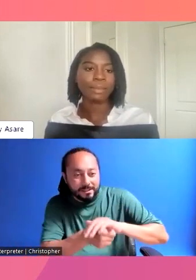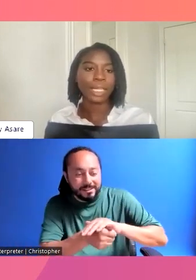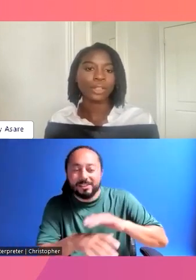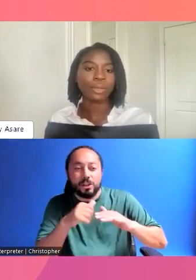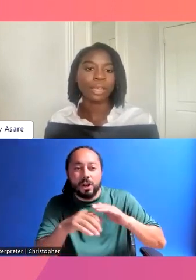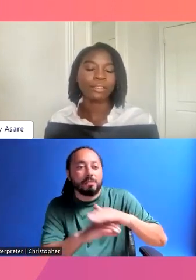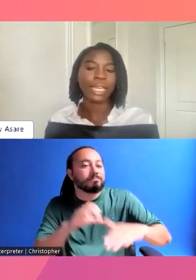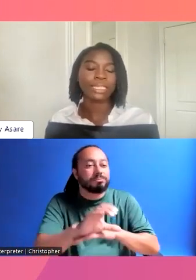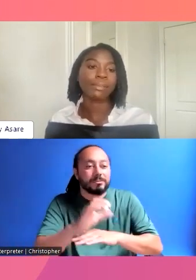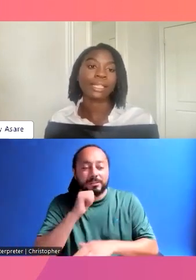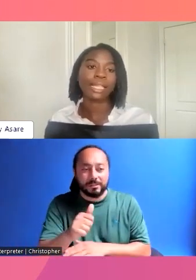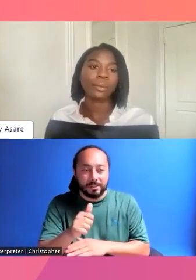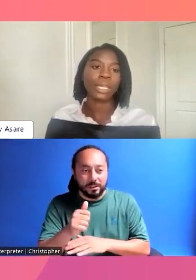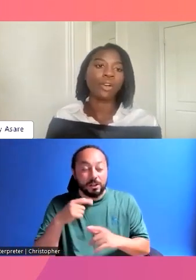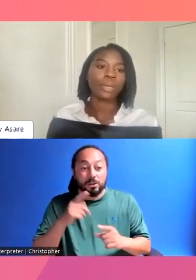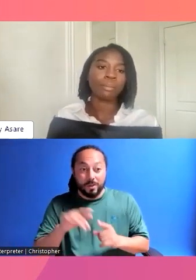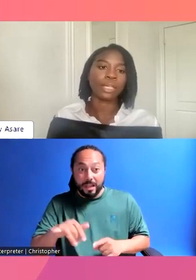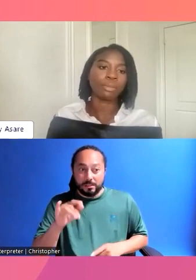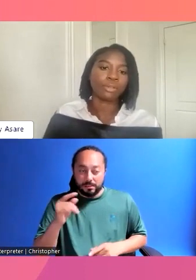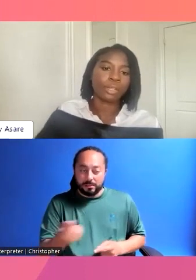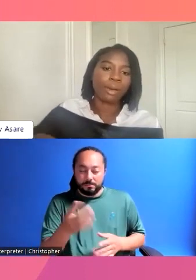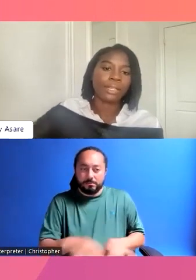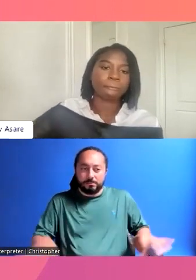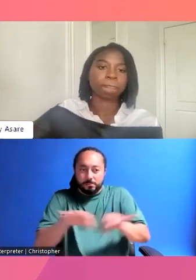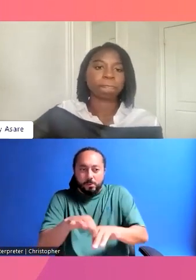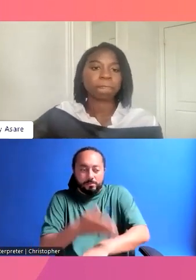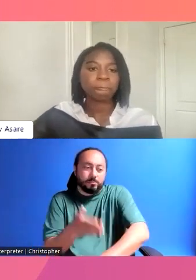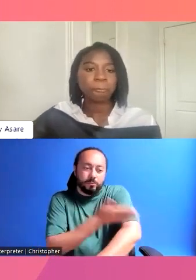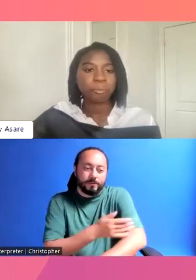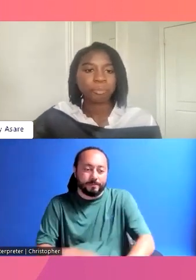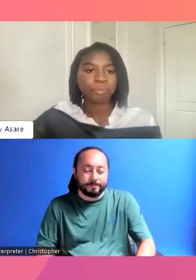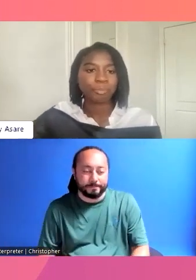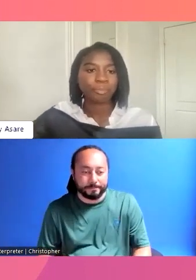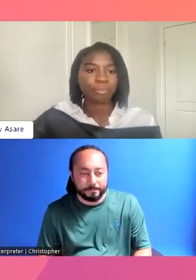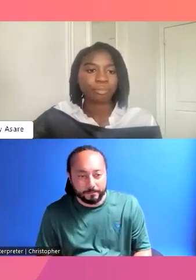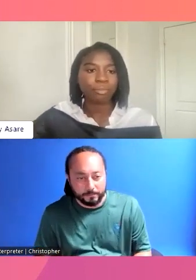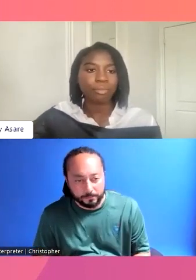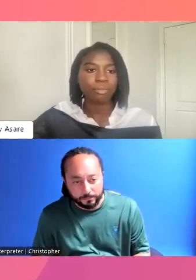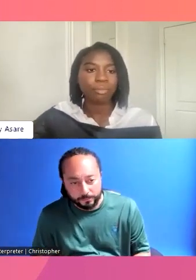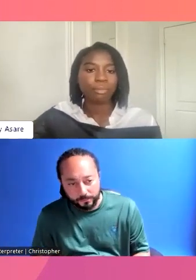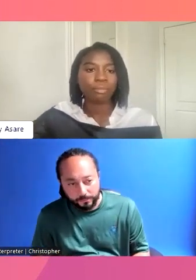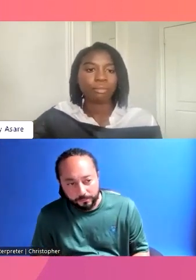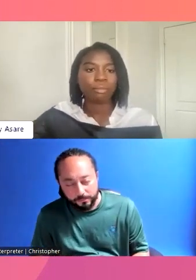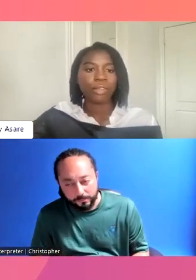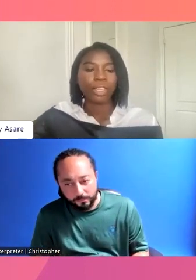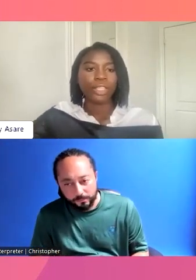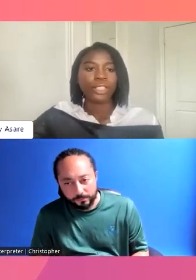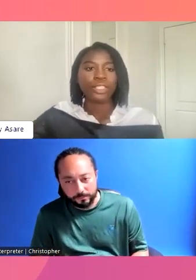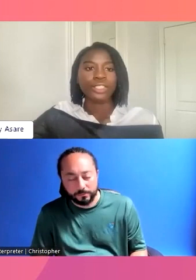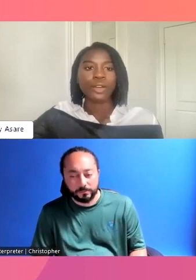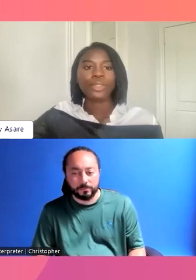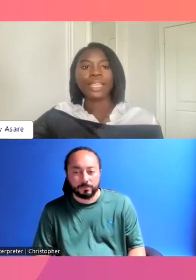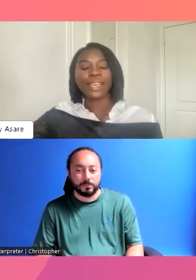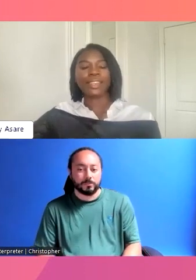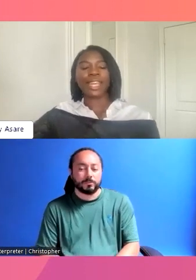ce something n'est to pas make note of explicite and something that dans we ces hope outils. can be Il faut donc improved upon. noter cela et on peut certainement améliorer en fonction de ces